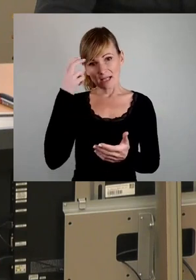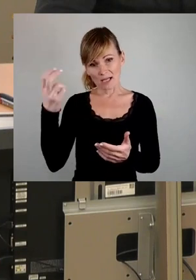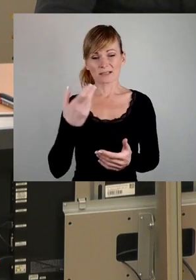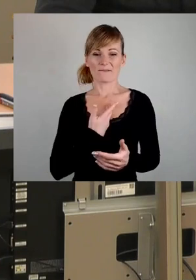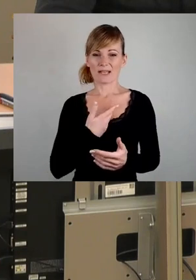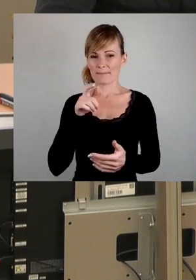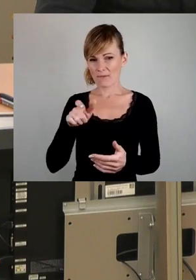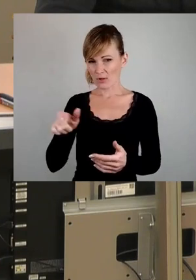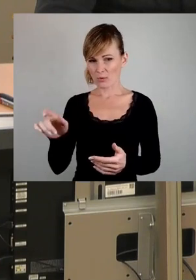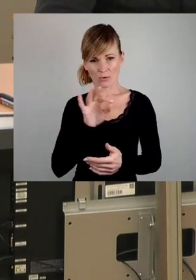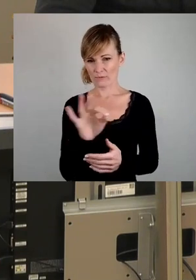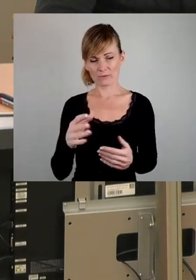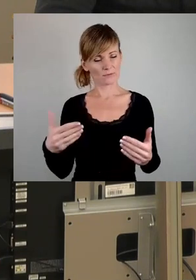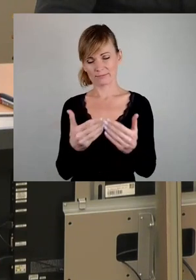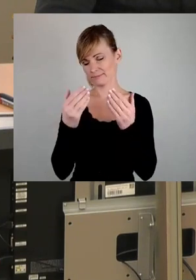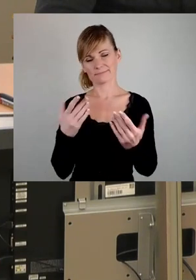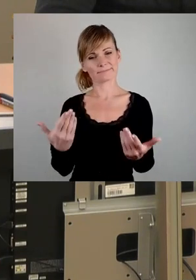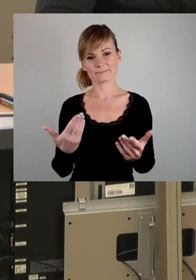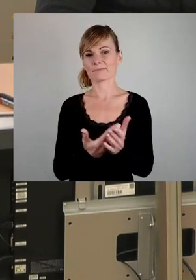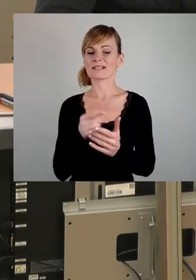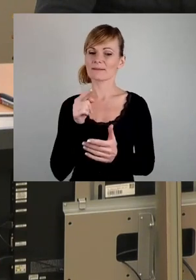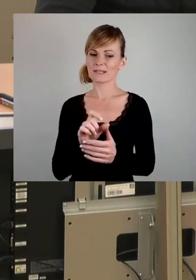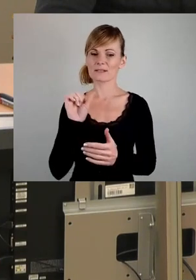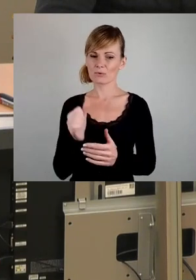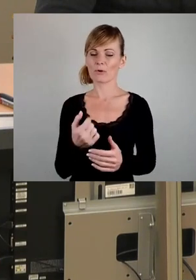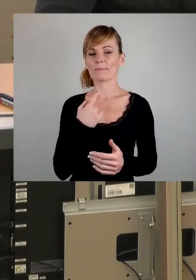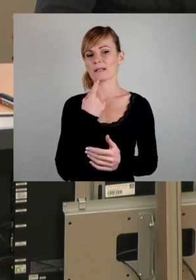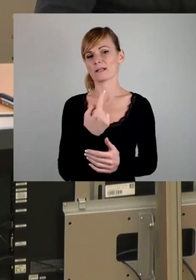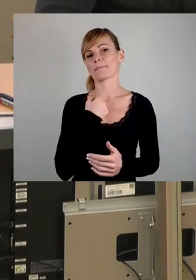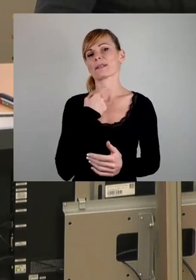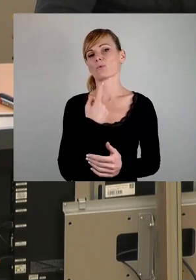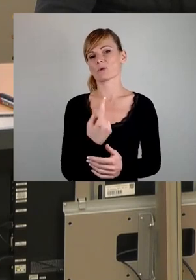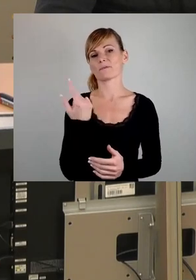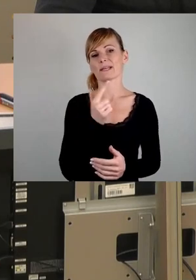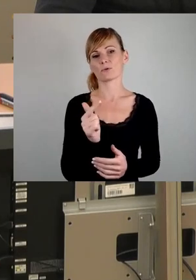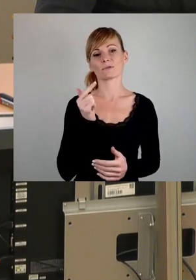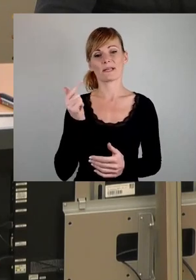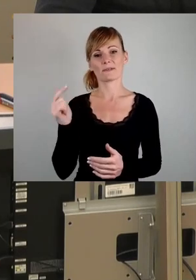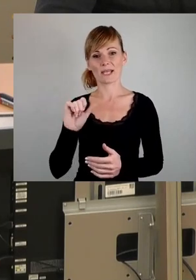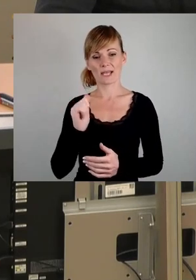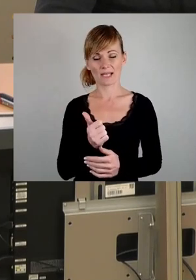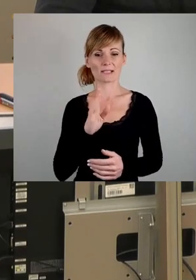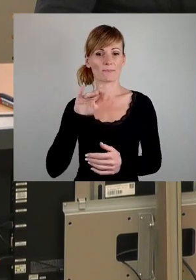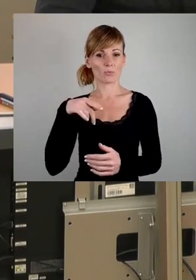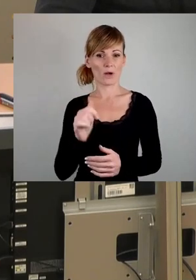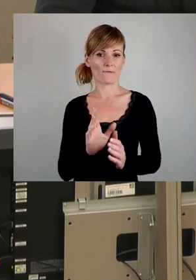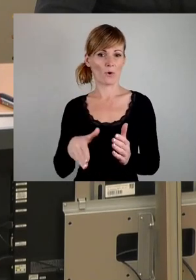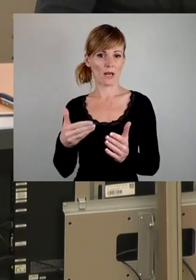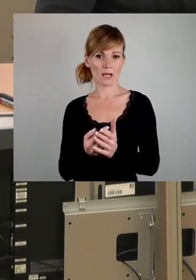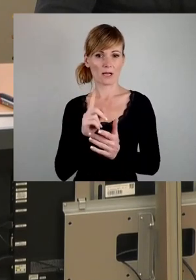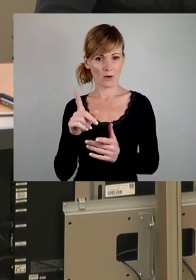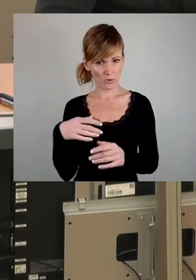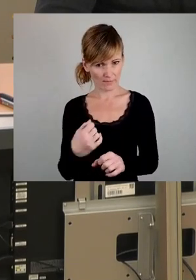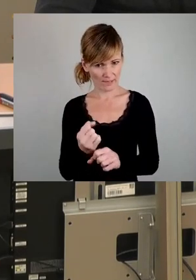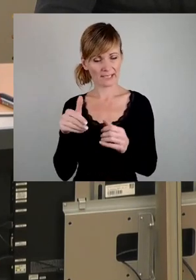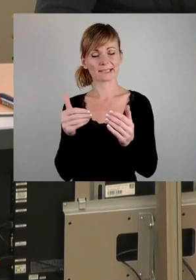gerecht. Dementsprechend wollen wir das hier nochmal bekräftigen. Das haben wir 2022 in der ersten Buga-Vorlage im Übrigen auch. Dementsprechend würde ich mich da